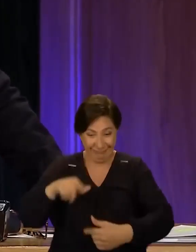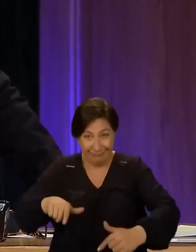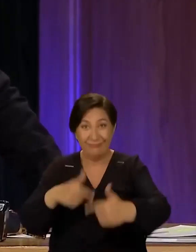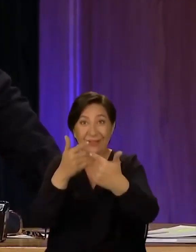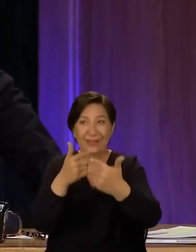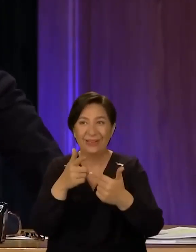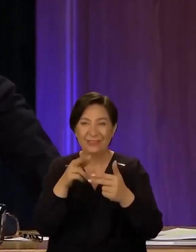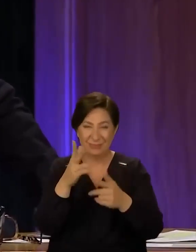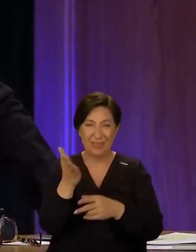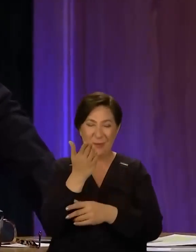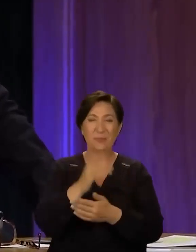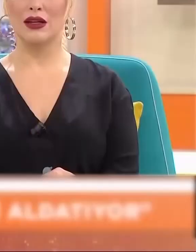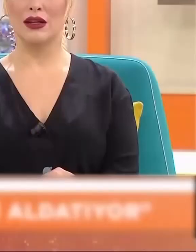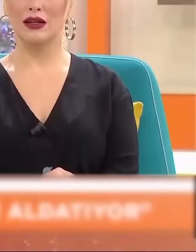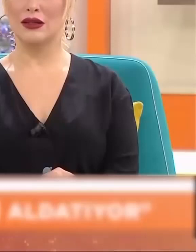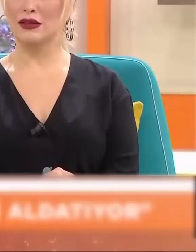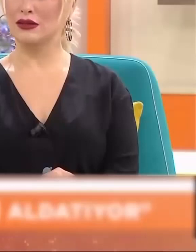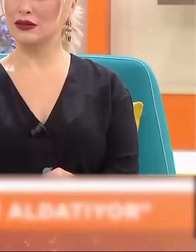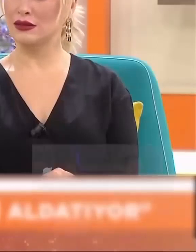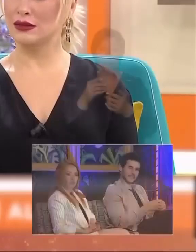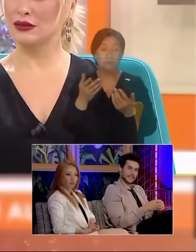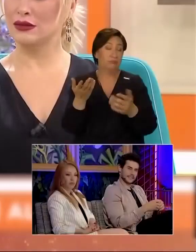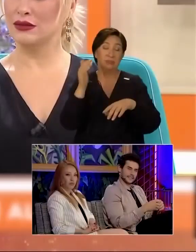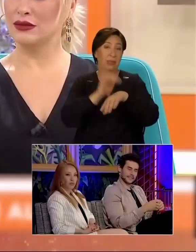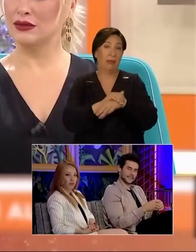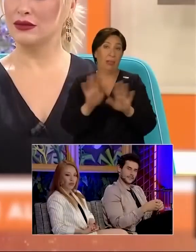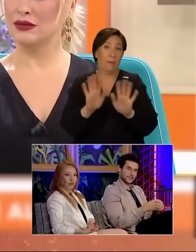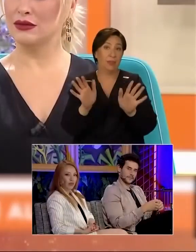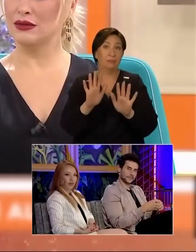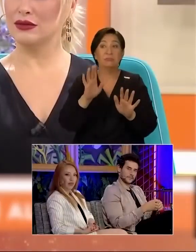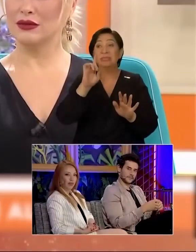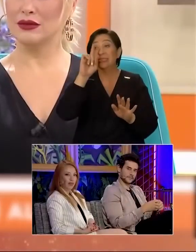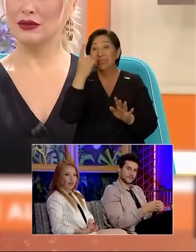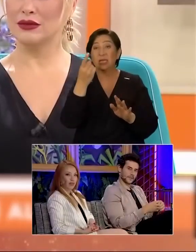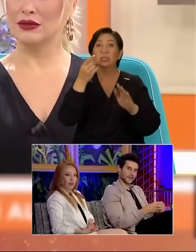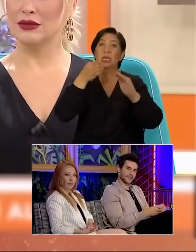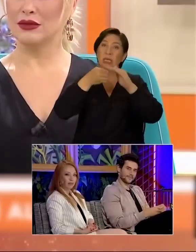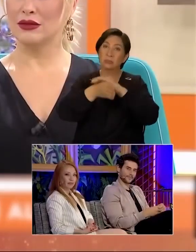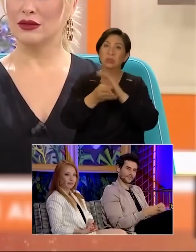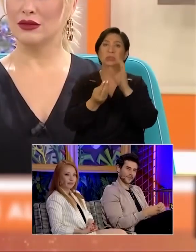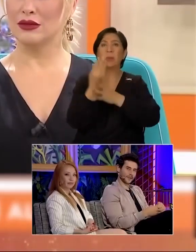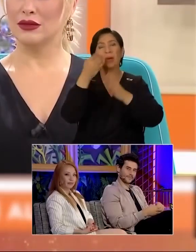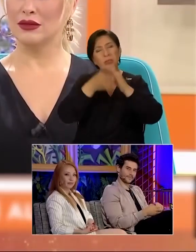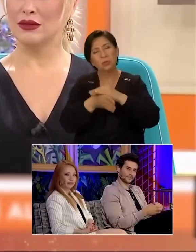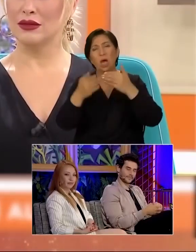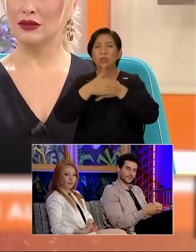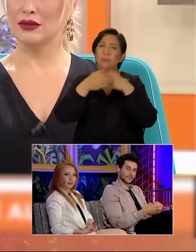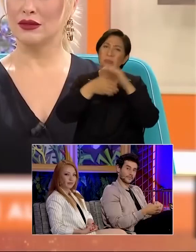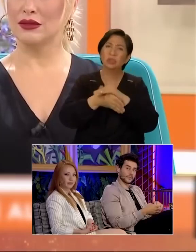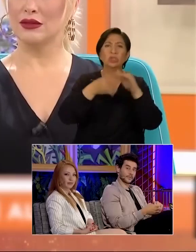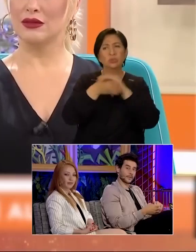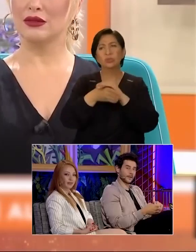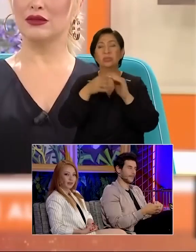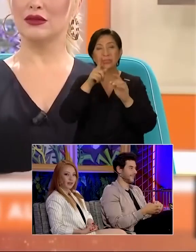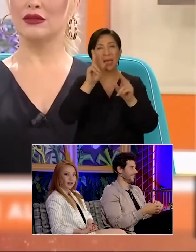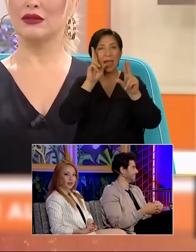mı? Evet. Devam. Kamera açıyorlar mı karşılıklı? Onu yakalayamadım. Sadece girmiş, sabah girmiş,